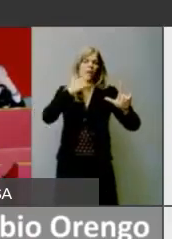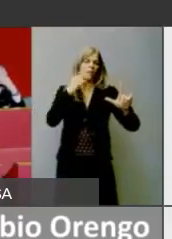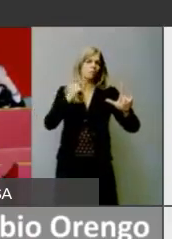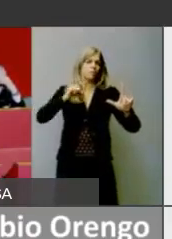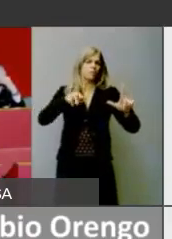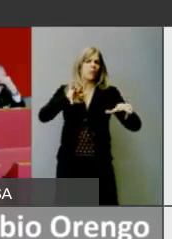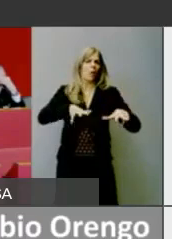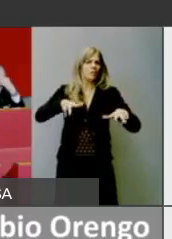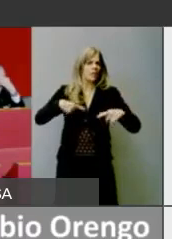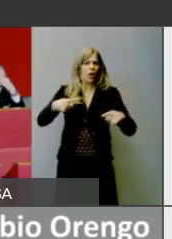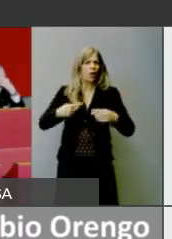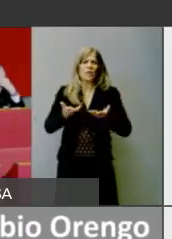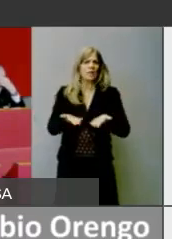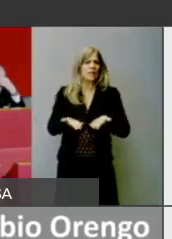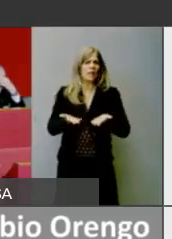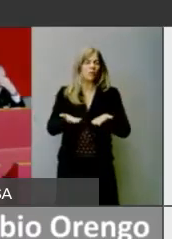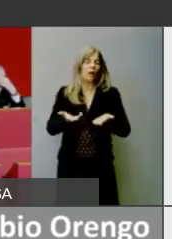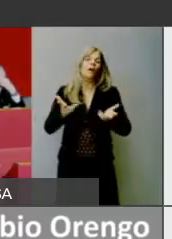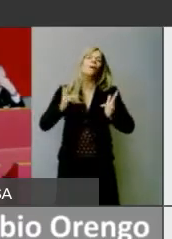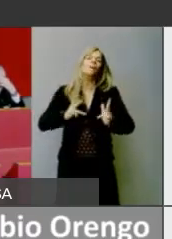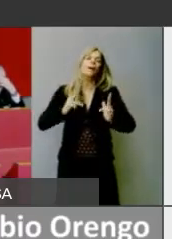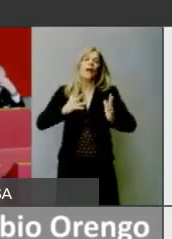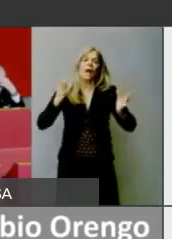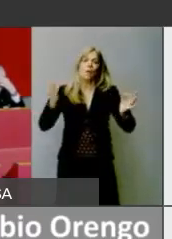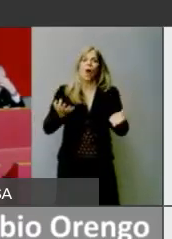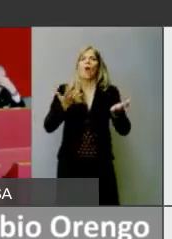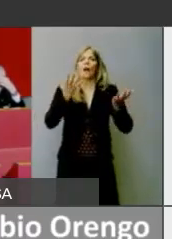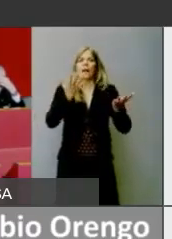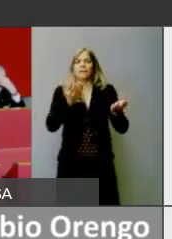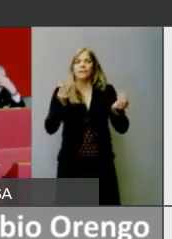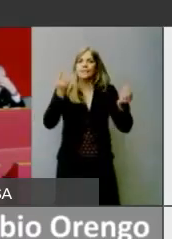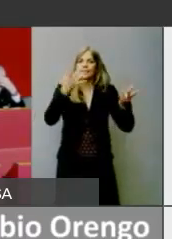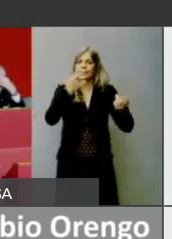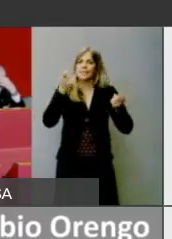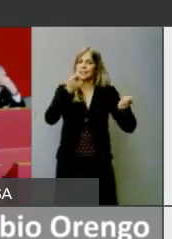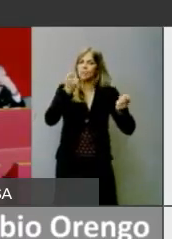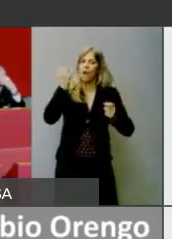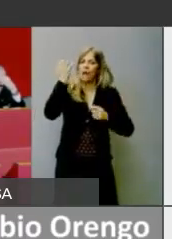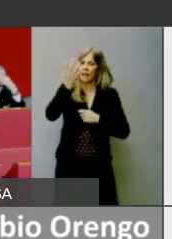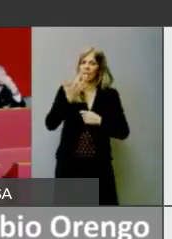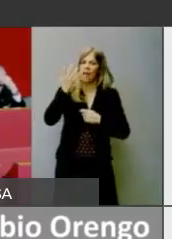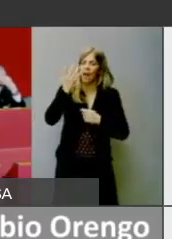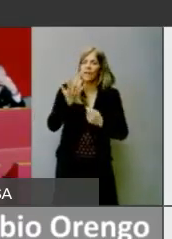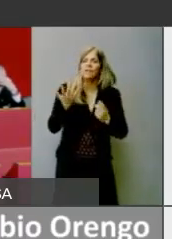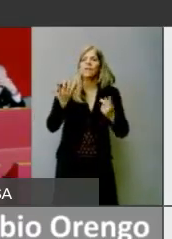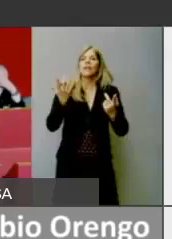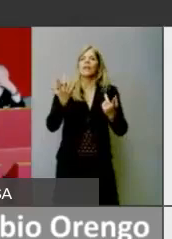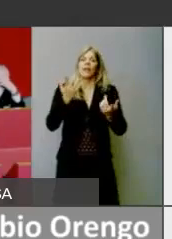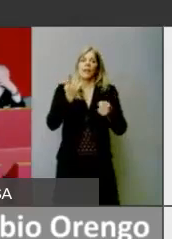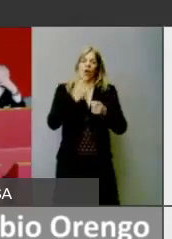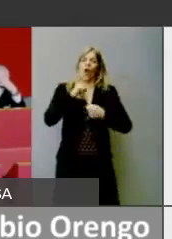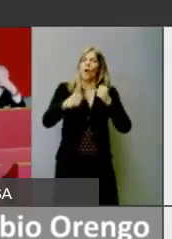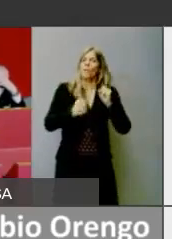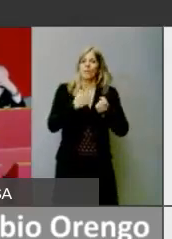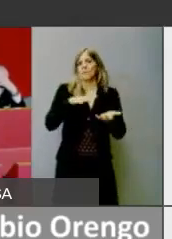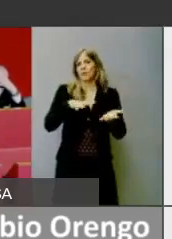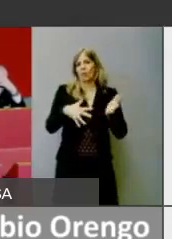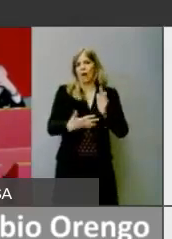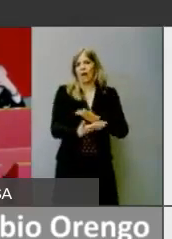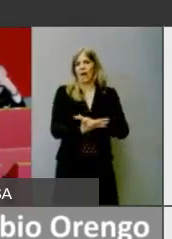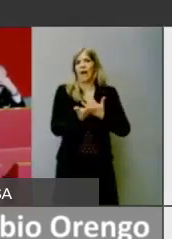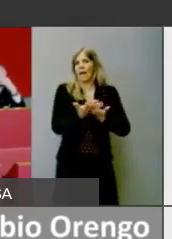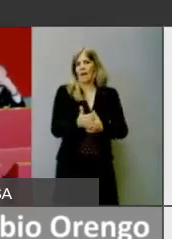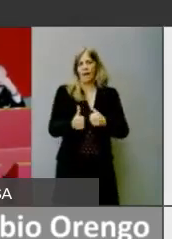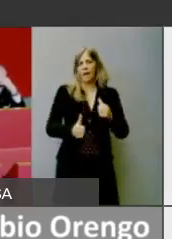Credo che anche questa possa essere un'occasione per riflettere sulla necessità invece di assumere degli atteggiamenti e dei comportamenti che siano